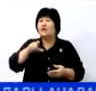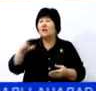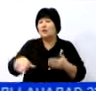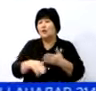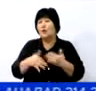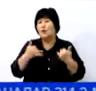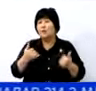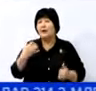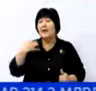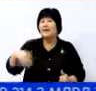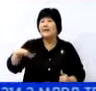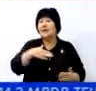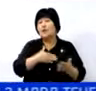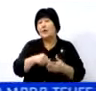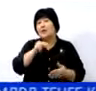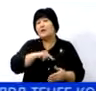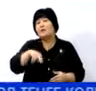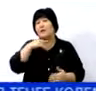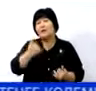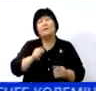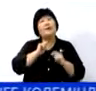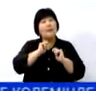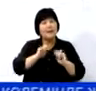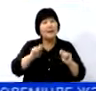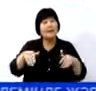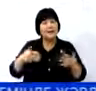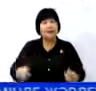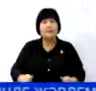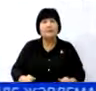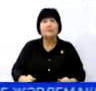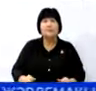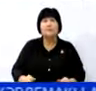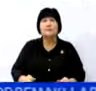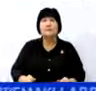қолын созған сыр белсенділердің еңбегі еленіп, марапатталды.